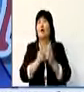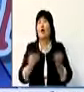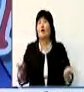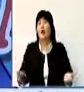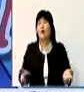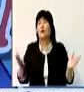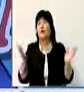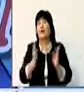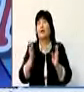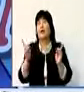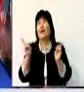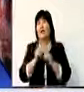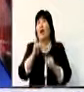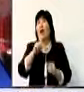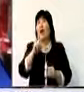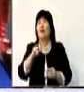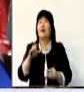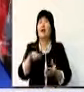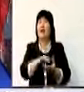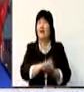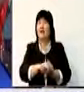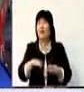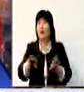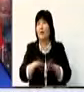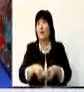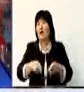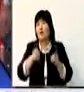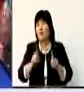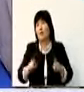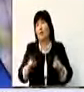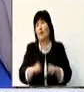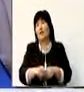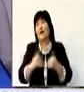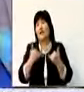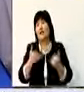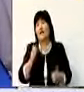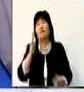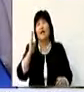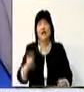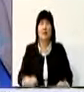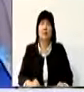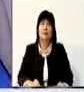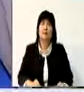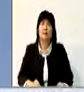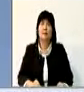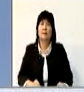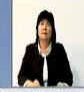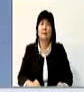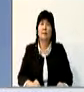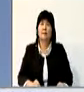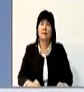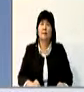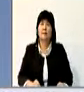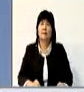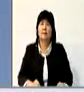тоғыстырған халқымыз. Қазалықтар ынтымақ һәм бірліктің бекемдігін осылай дәріптеді. Тәжмарат Әлжанов, Ахан Әлиев, Төреған Қожахмет, Қызылорда